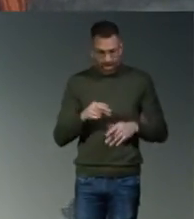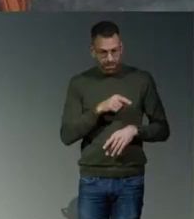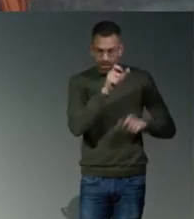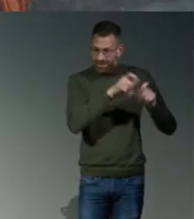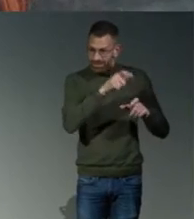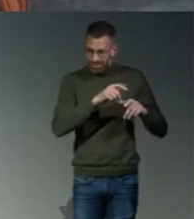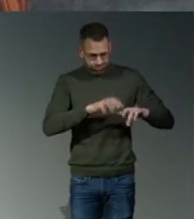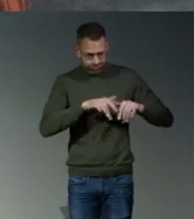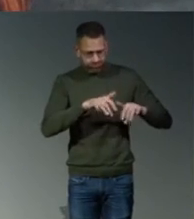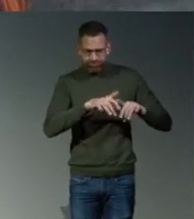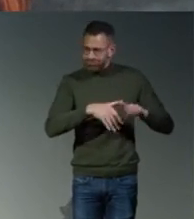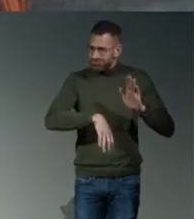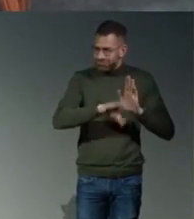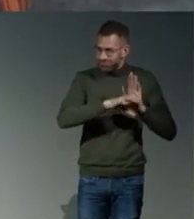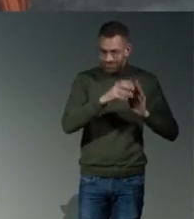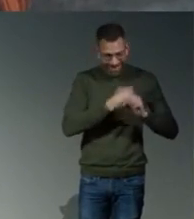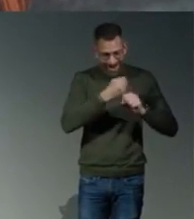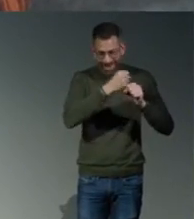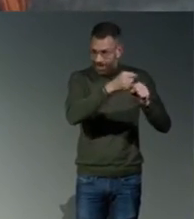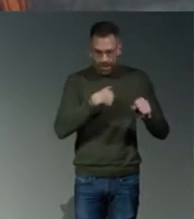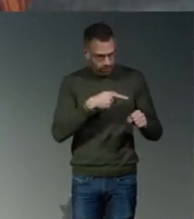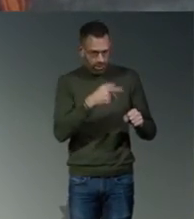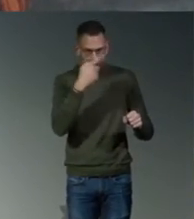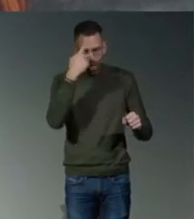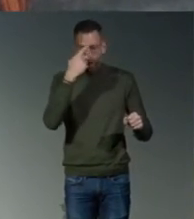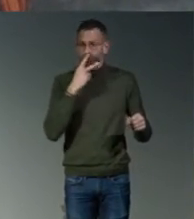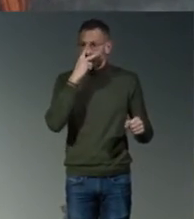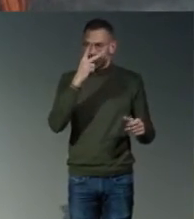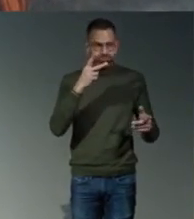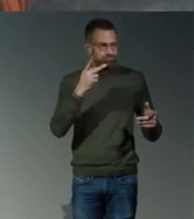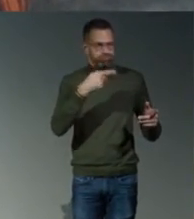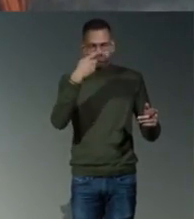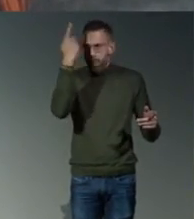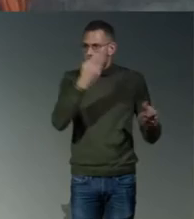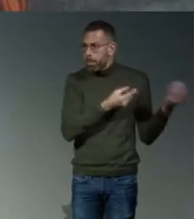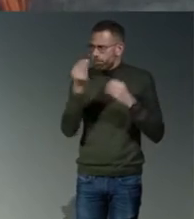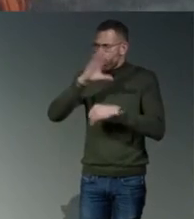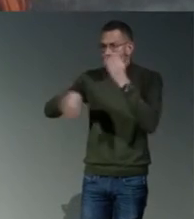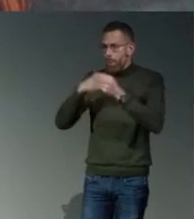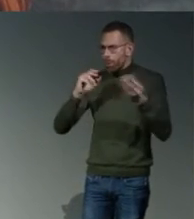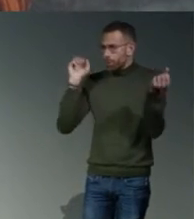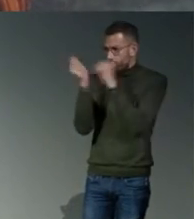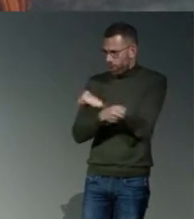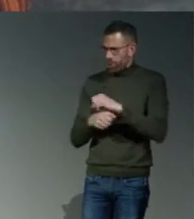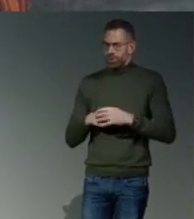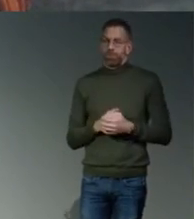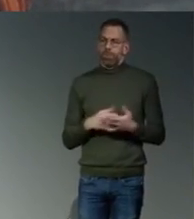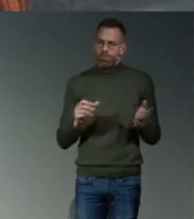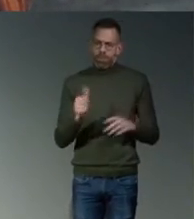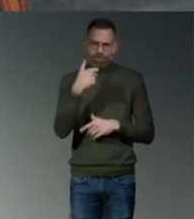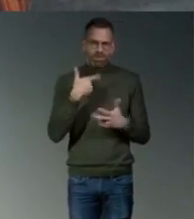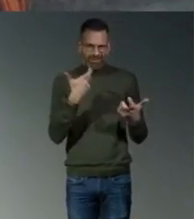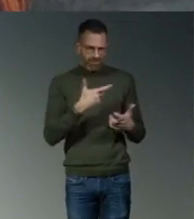créatifs, il y a quand même quelques esprits géniaux qui ont changé notre monde. Donc d'abord, je voulais un peu regarder de ce côté-là. Et